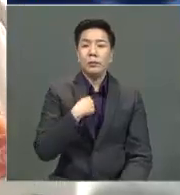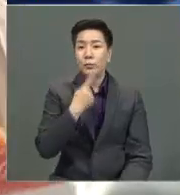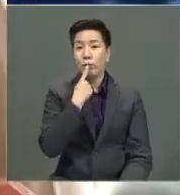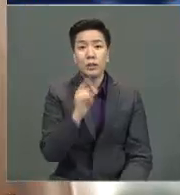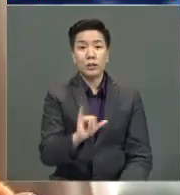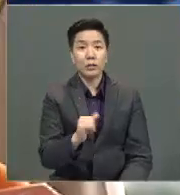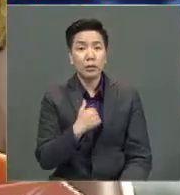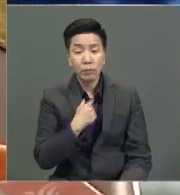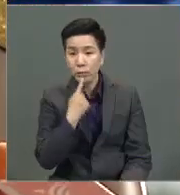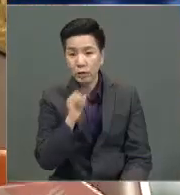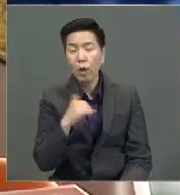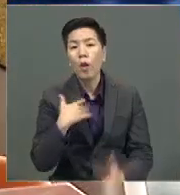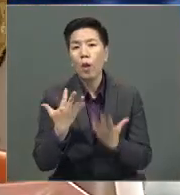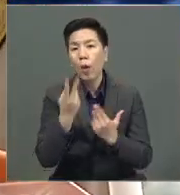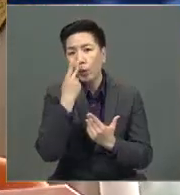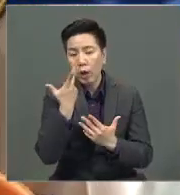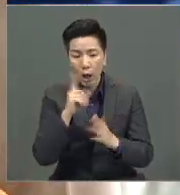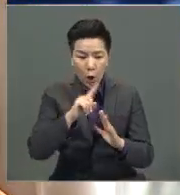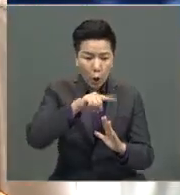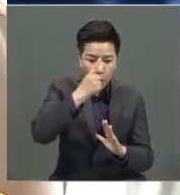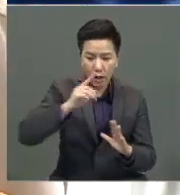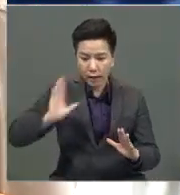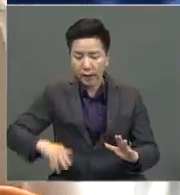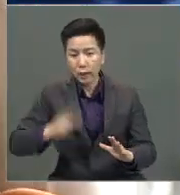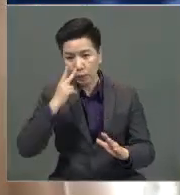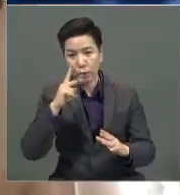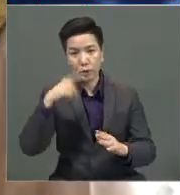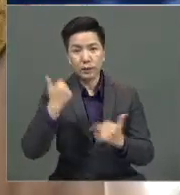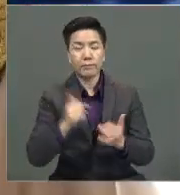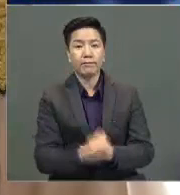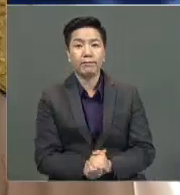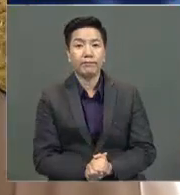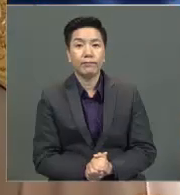เลยต้องดูอยู่ว่าไหนจะเลือกตั้งอะไรก่อน